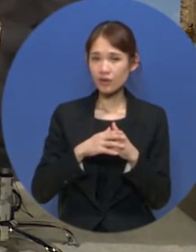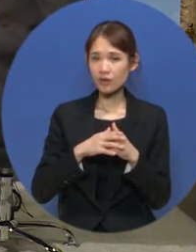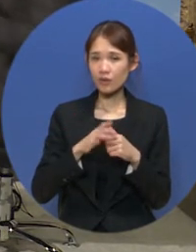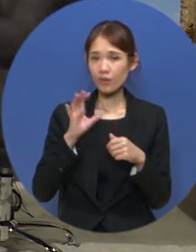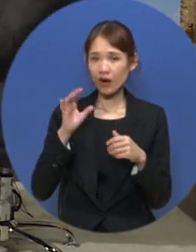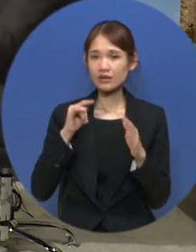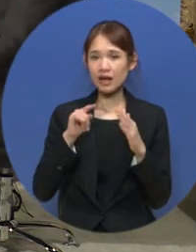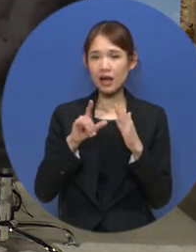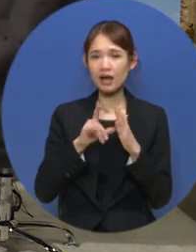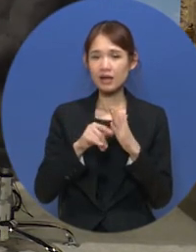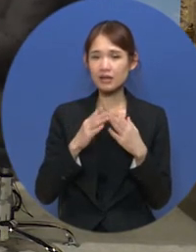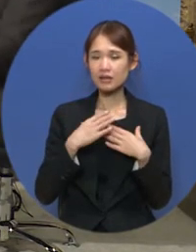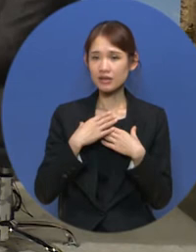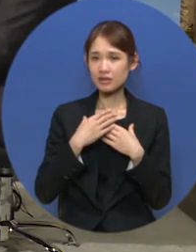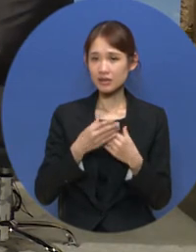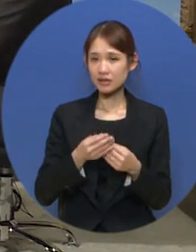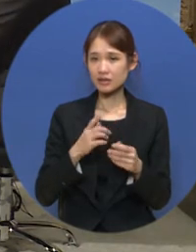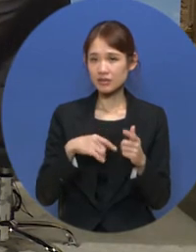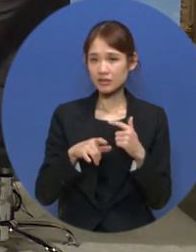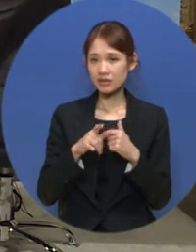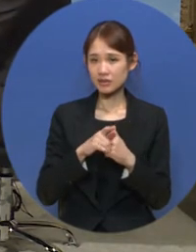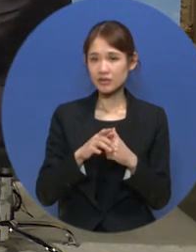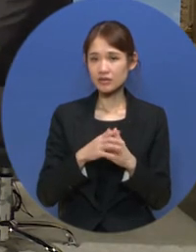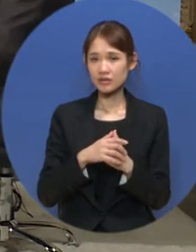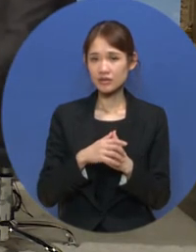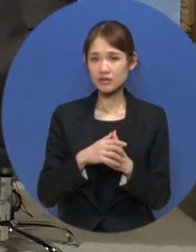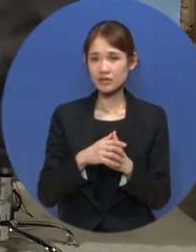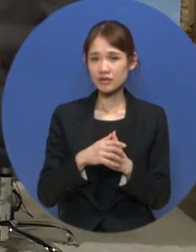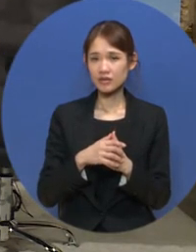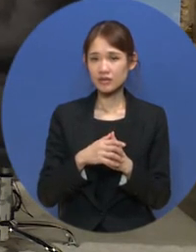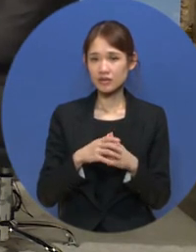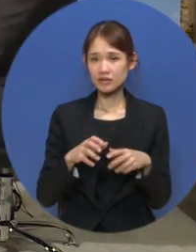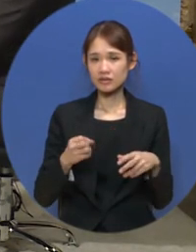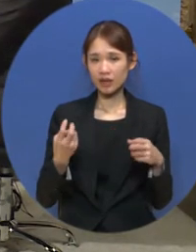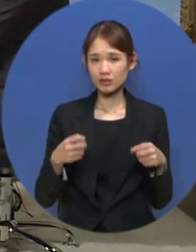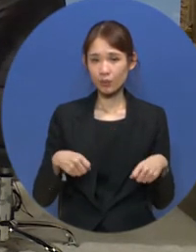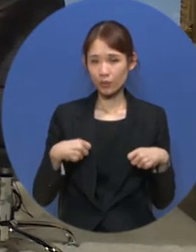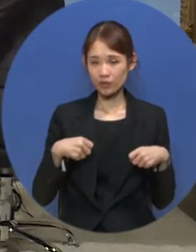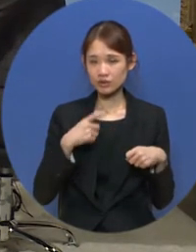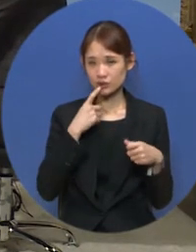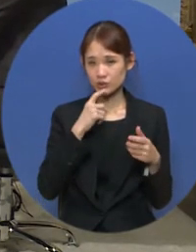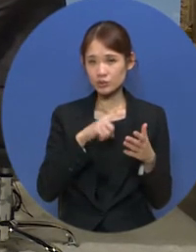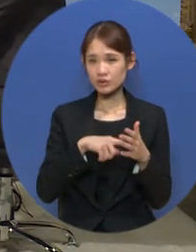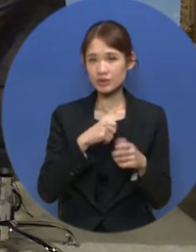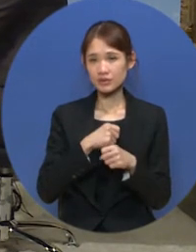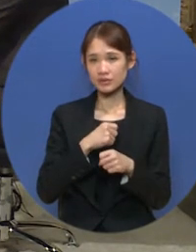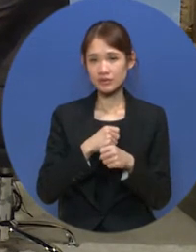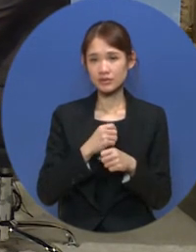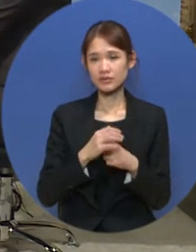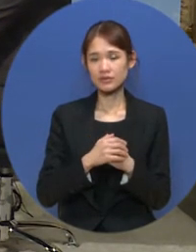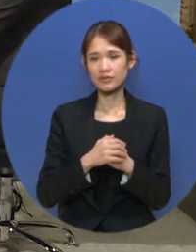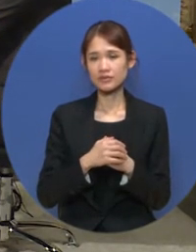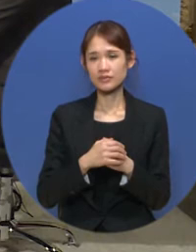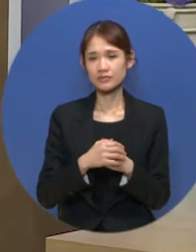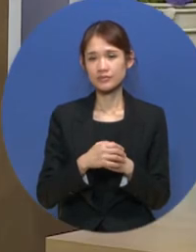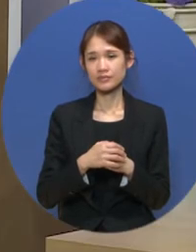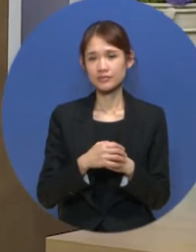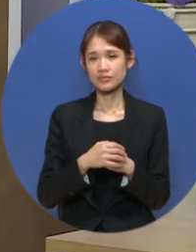좀 아, 예, 이거 탈의가 좀 더 쉽고 네. 다시 올리기도 쉽도록 아. 그렇게 만든 상품도 있습니다.